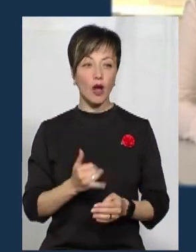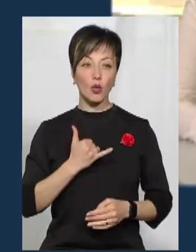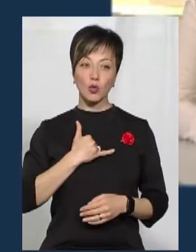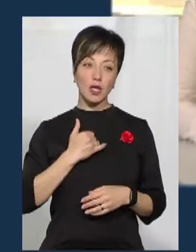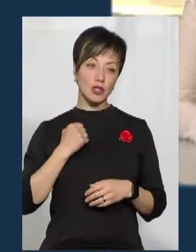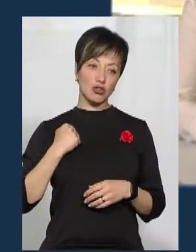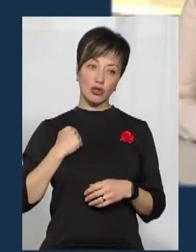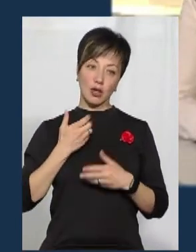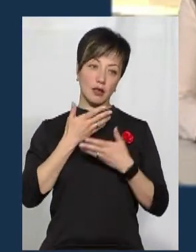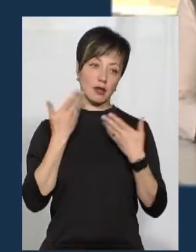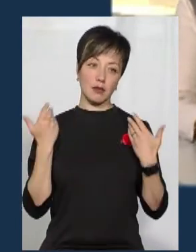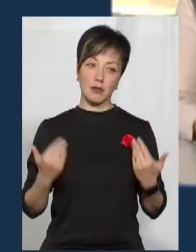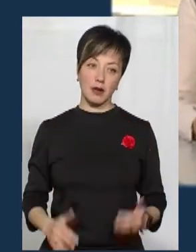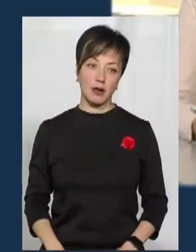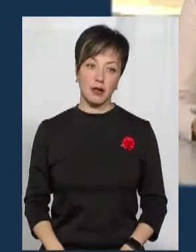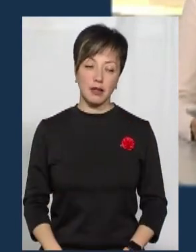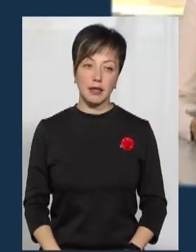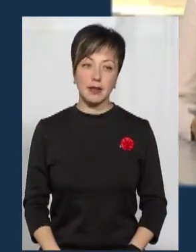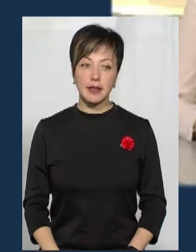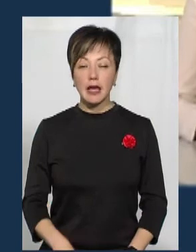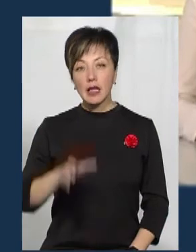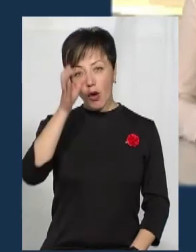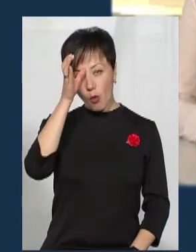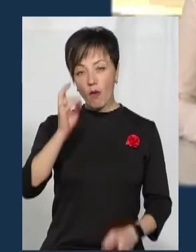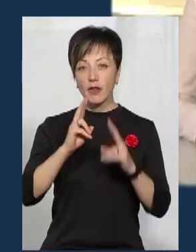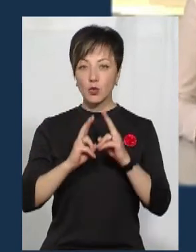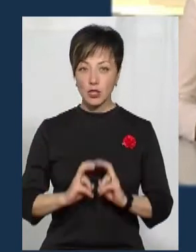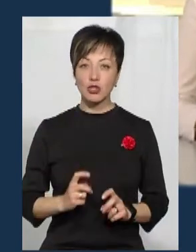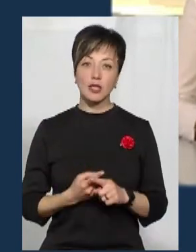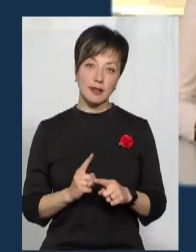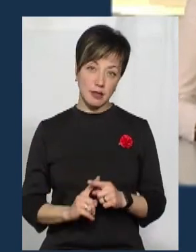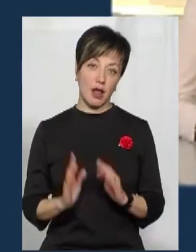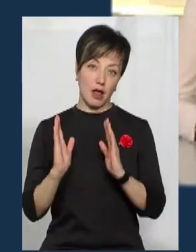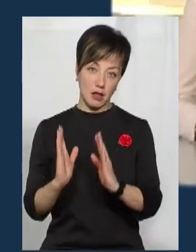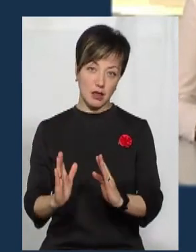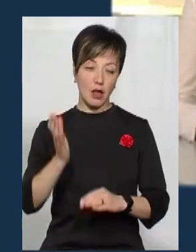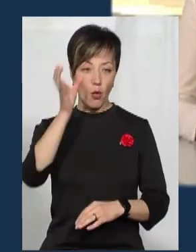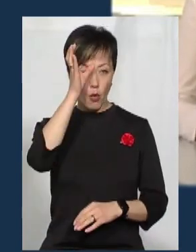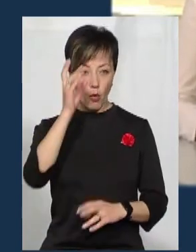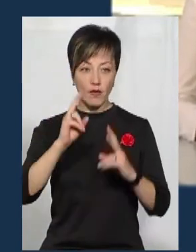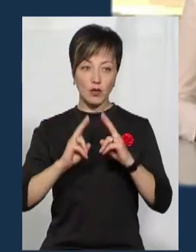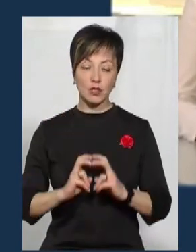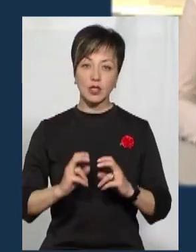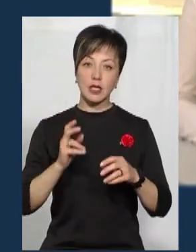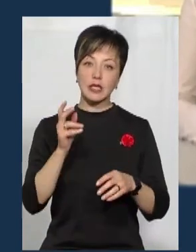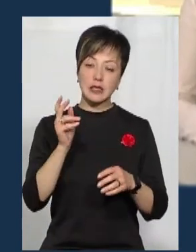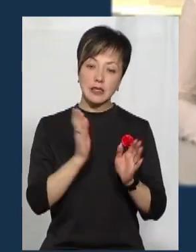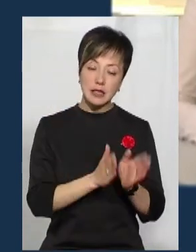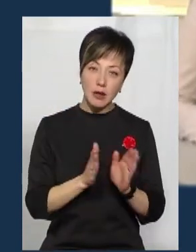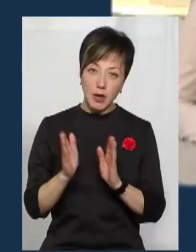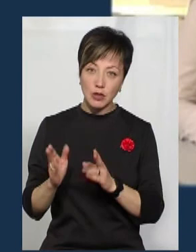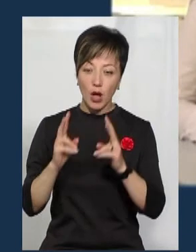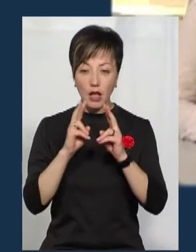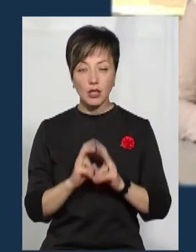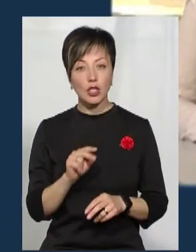на жаль. Ну, наукові дослідження, це наукові дослідження, це вивчається, систематизується, аналізується.